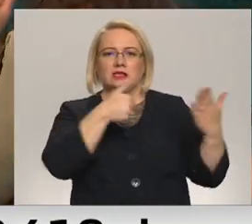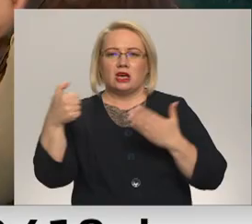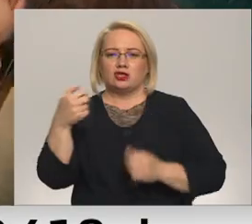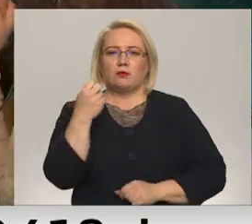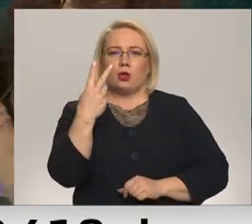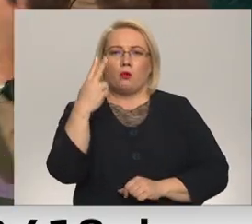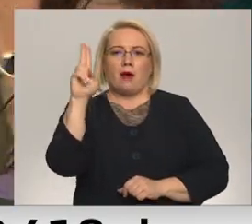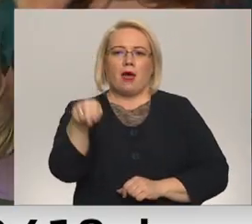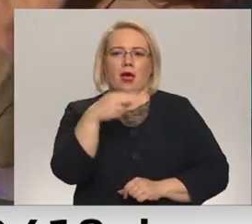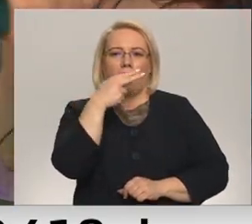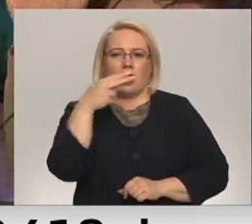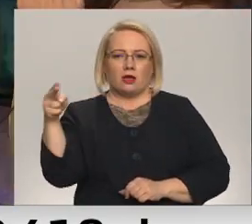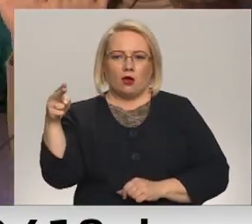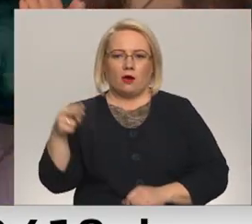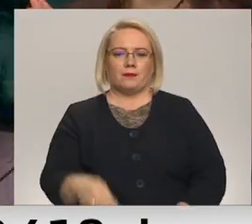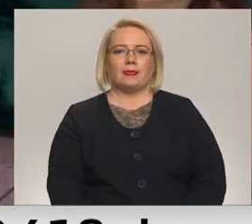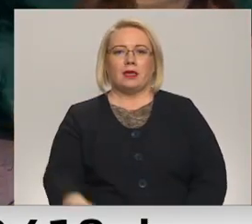133.612 eiro!